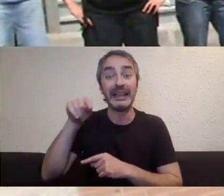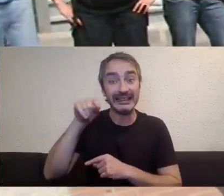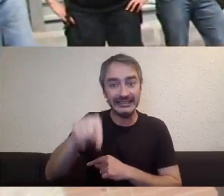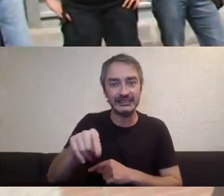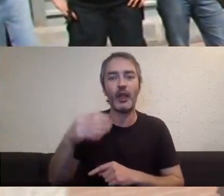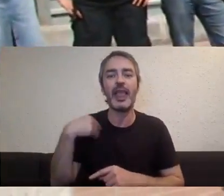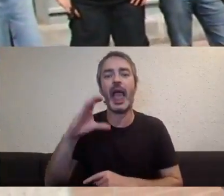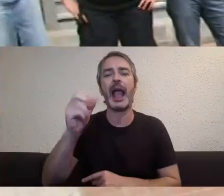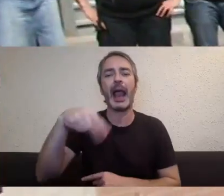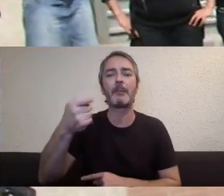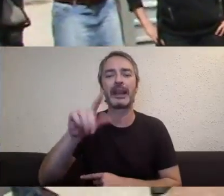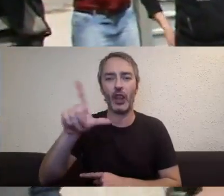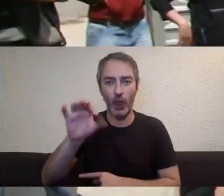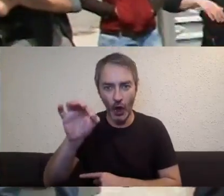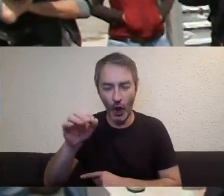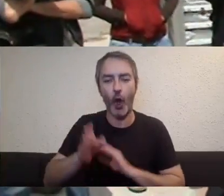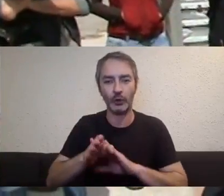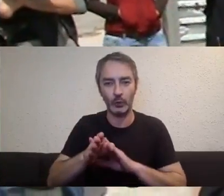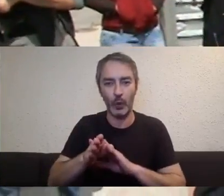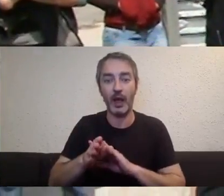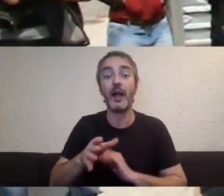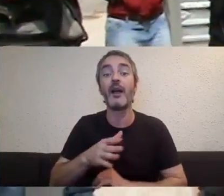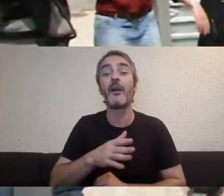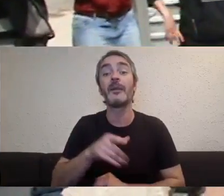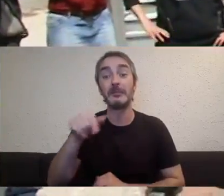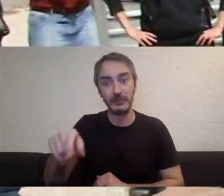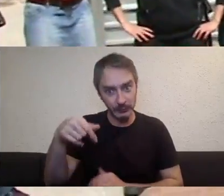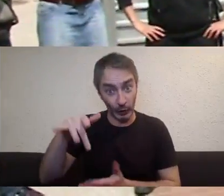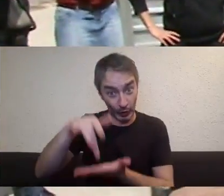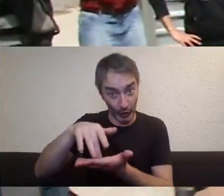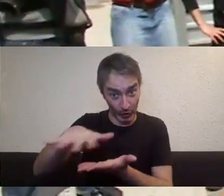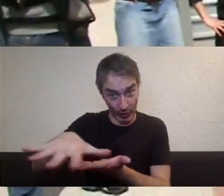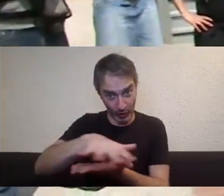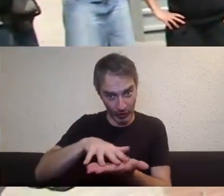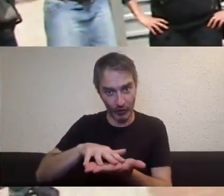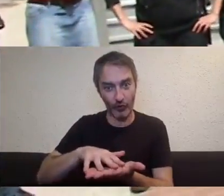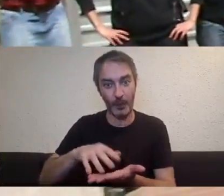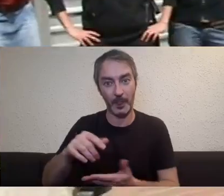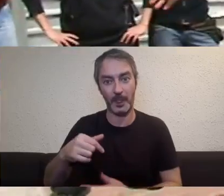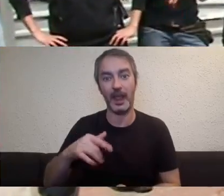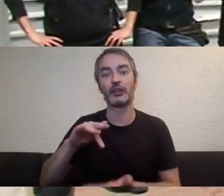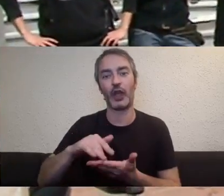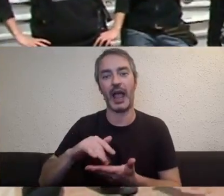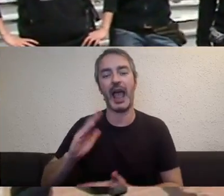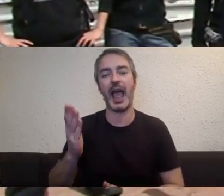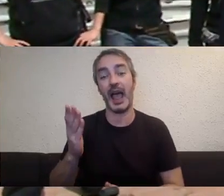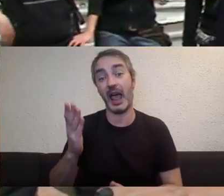Vale? Llavors, això d'aquí sí que ho hem mantingut, això és el final de Can Batlló, i una miqueta tot el que va ser